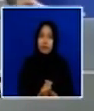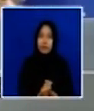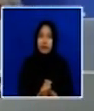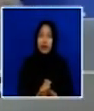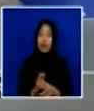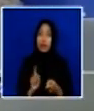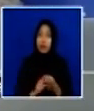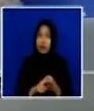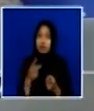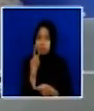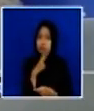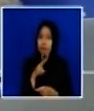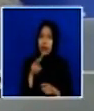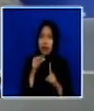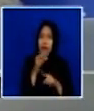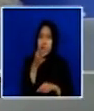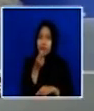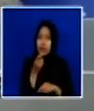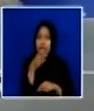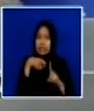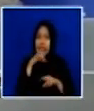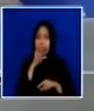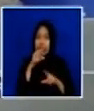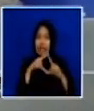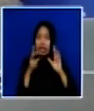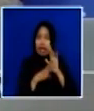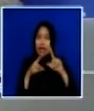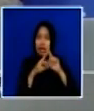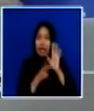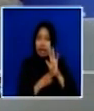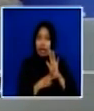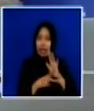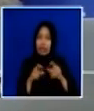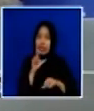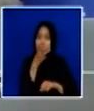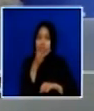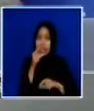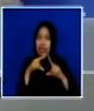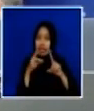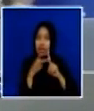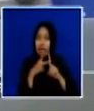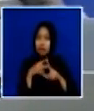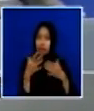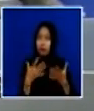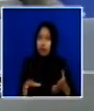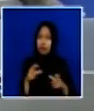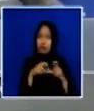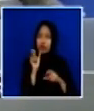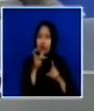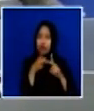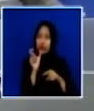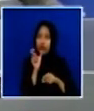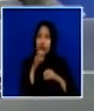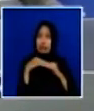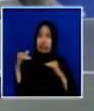hai saudara prakiraan cuaca beberapa wilayah di Jawa Timur pada umumnya cerah Berawan sutradara 19 Raja Celcius dan suhu tertinggi 33